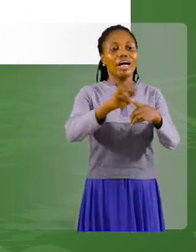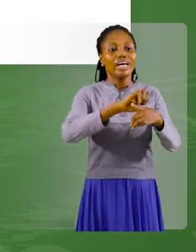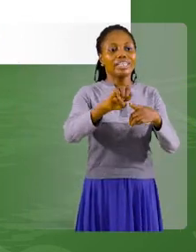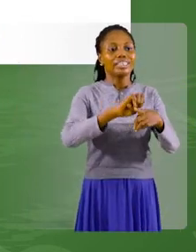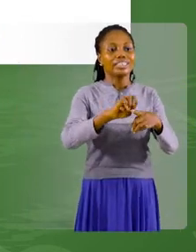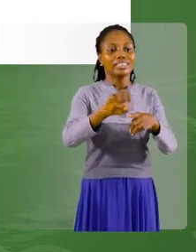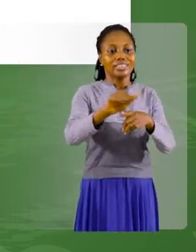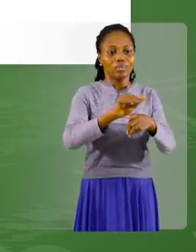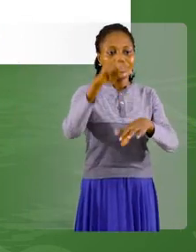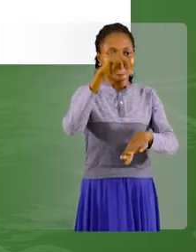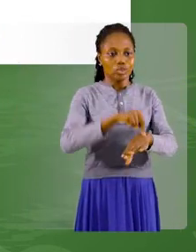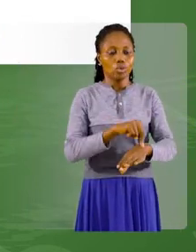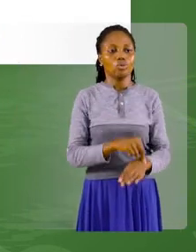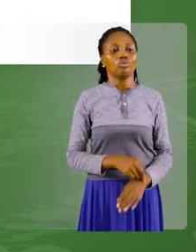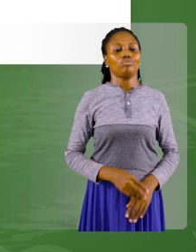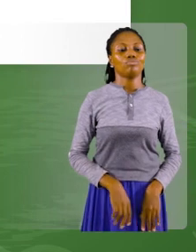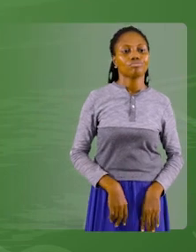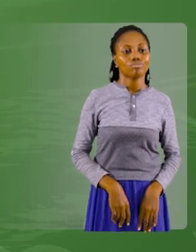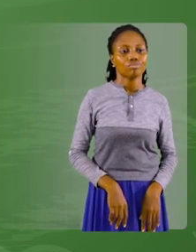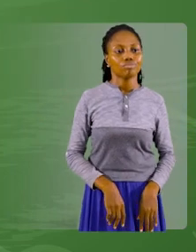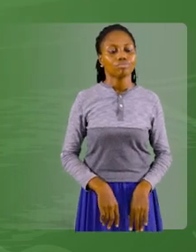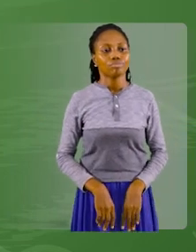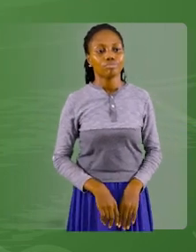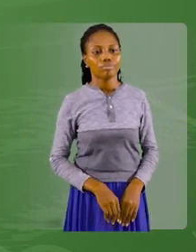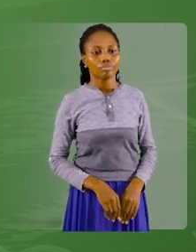exercice d'application. Exercice.